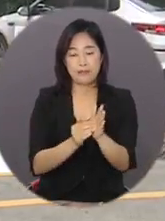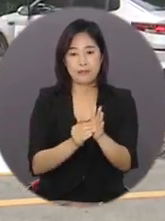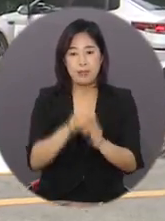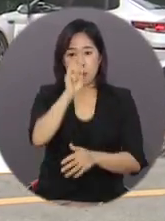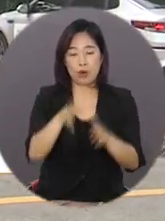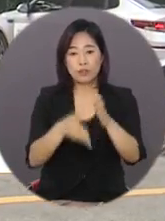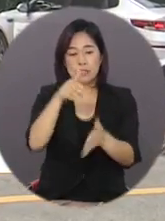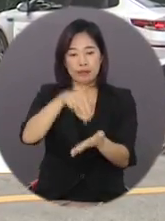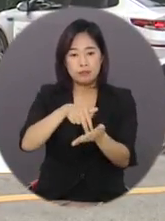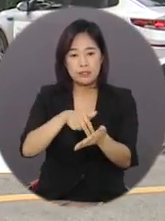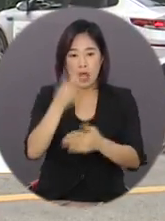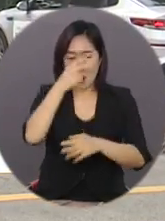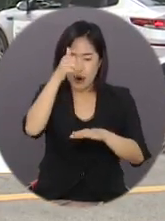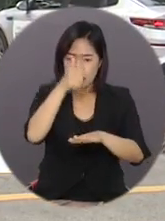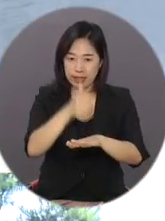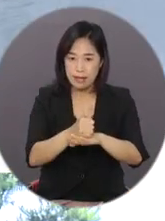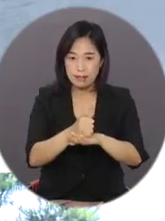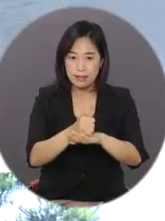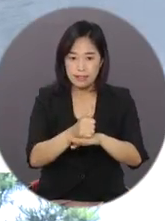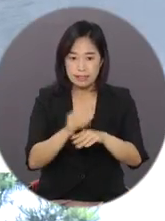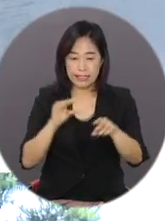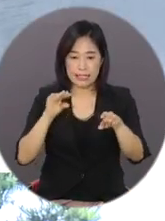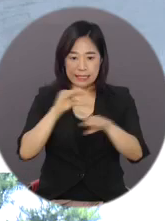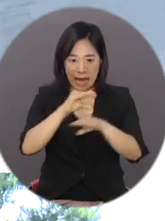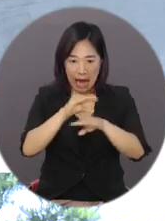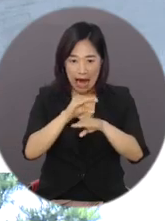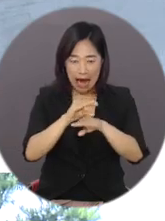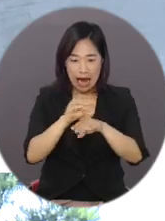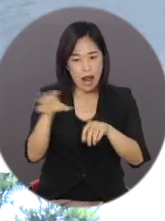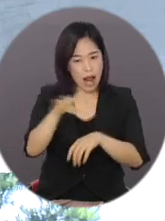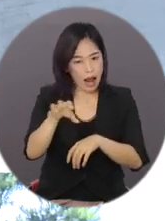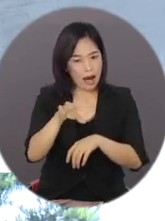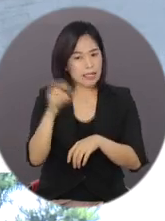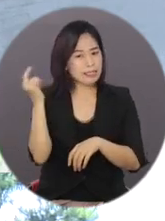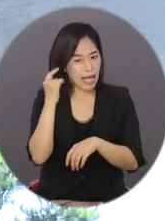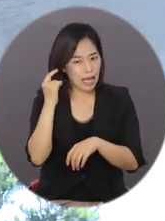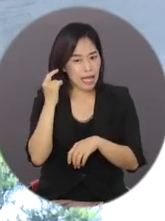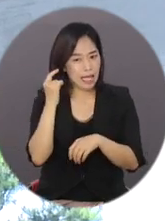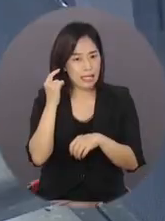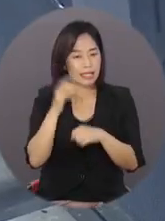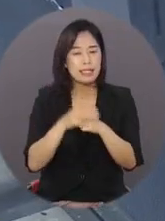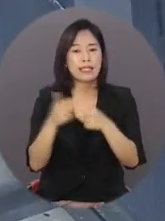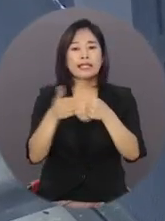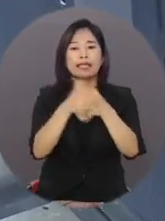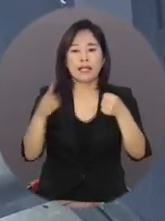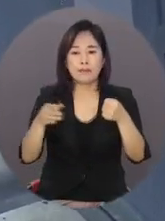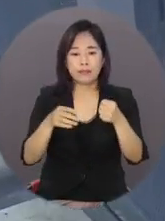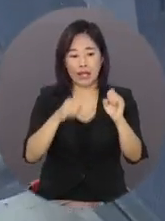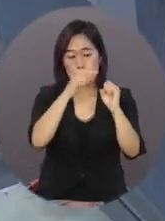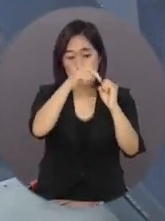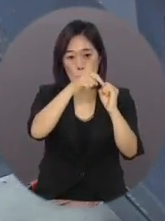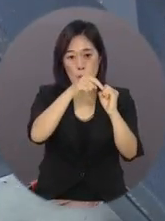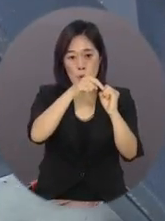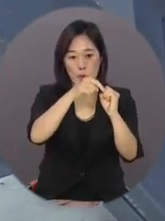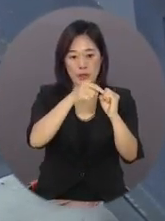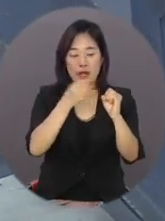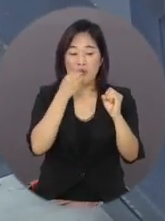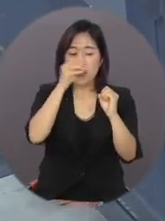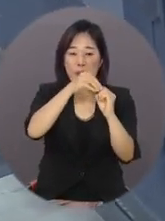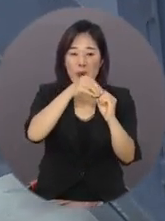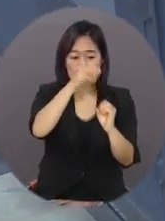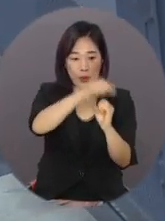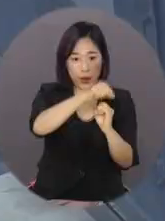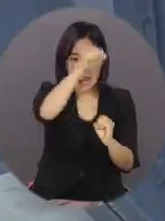광주시는 점검 결과 차량 진동에 의해 발생한 콘크리트 부스러기가 교각 위쪽에 쌓여 있다가 추락한